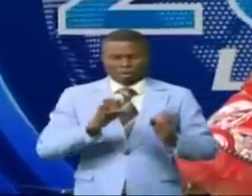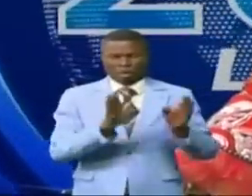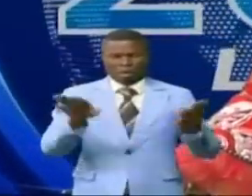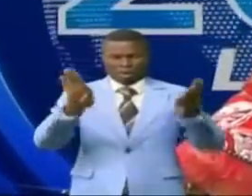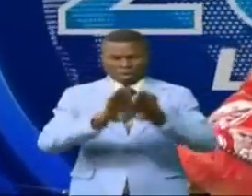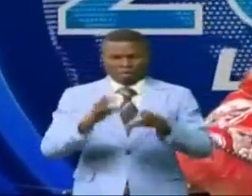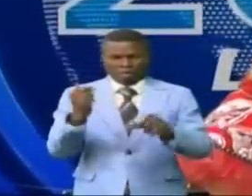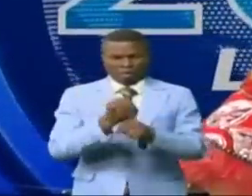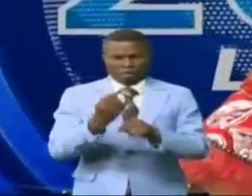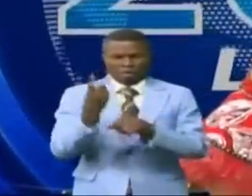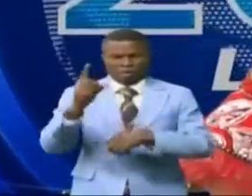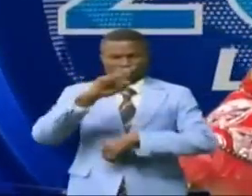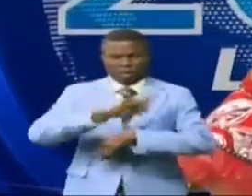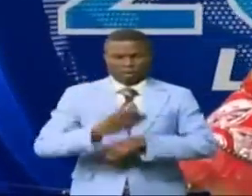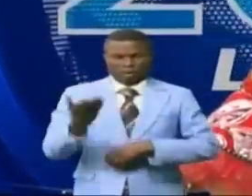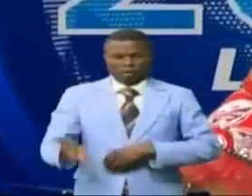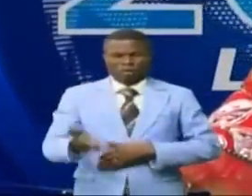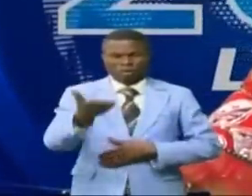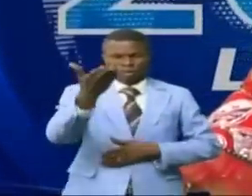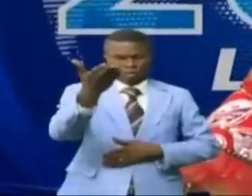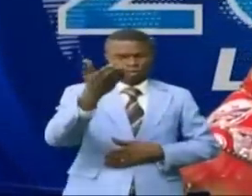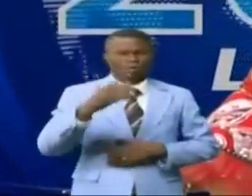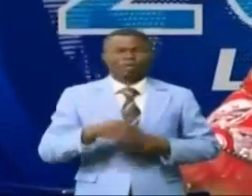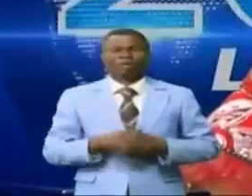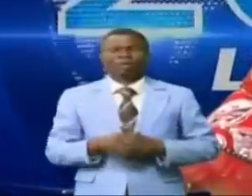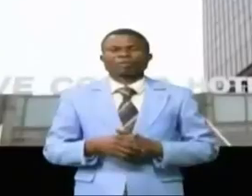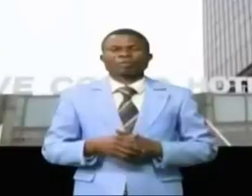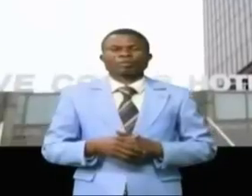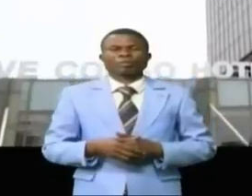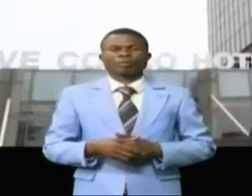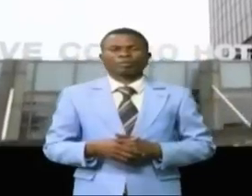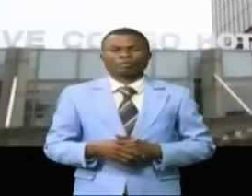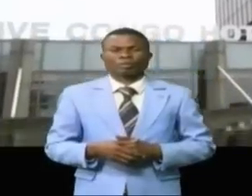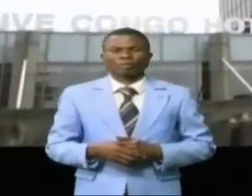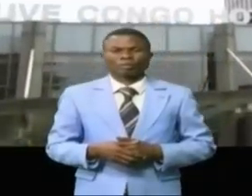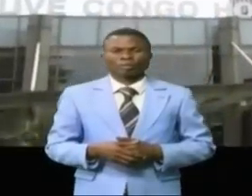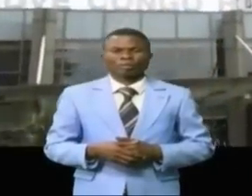clôturé ces travaux, nous dit Jean-Pierre Ndolo-Demazou.